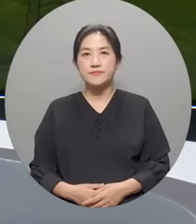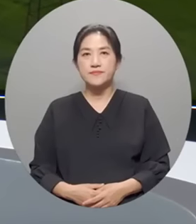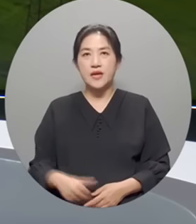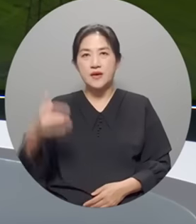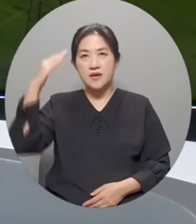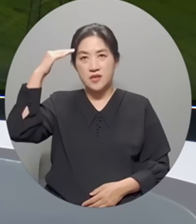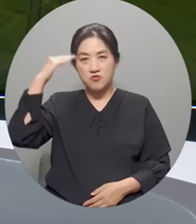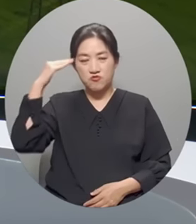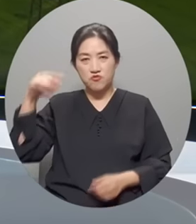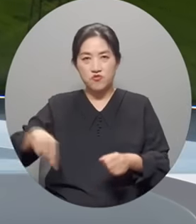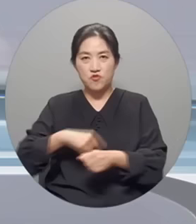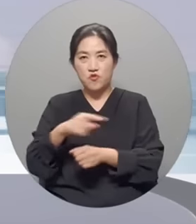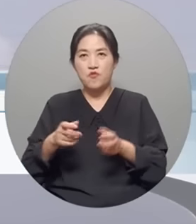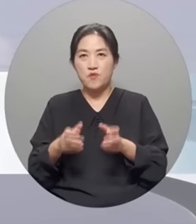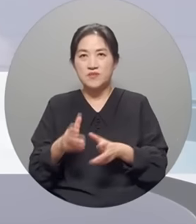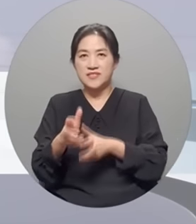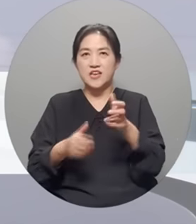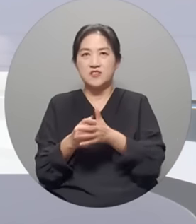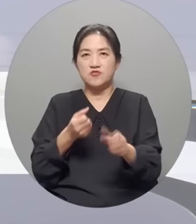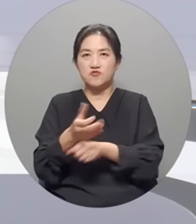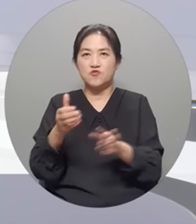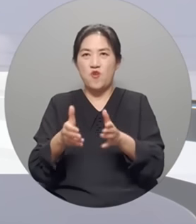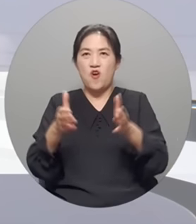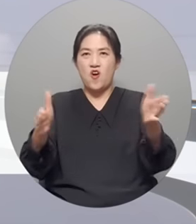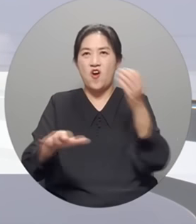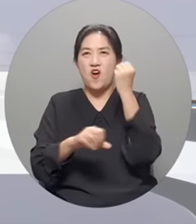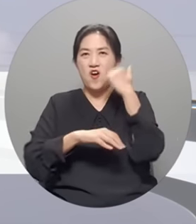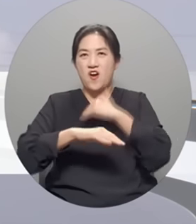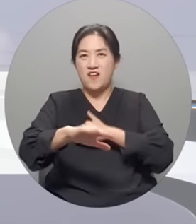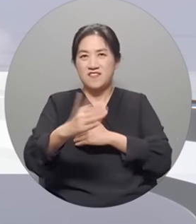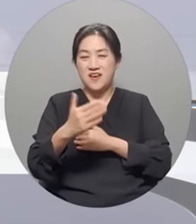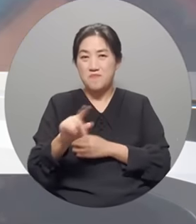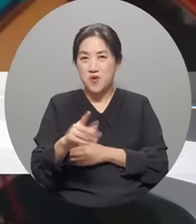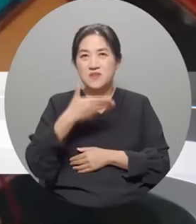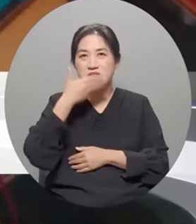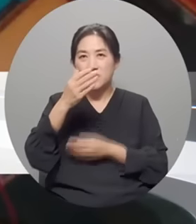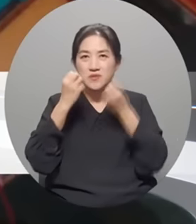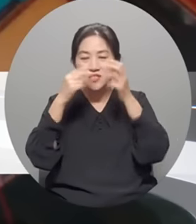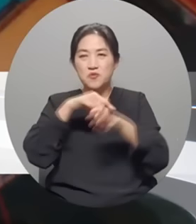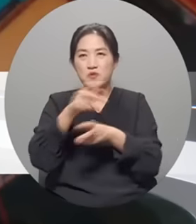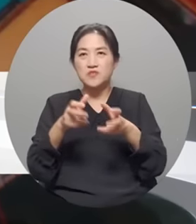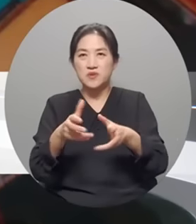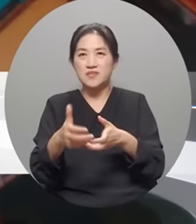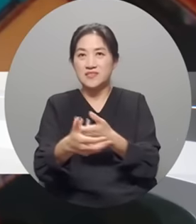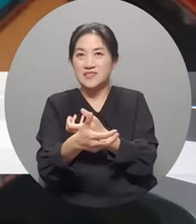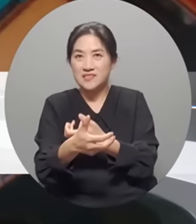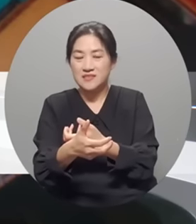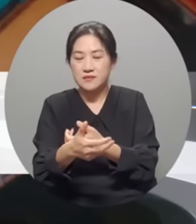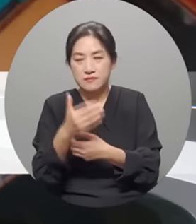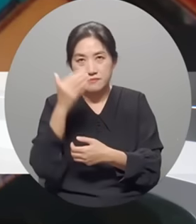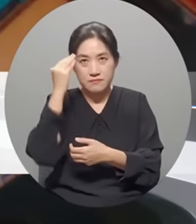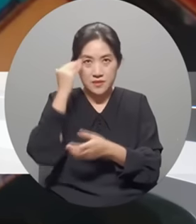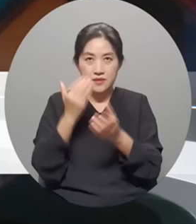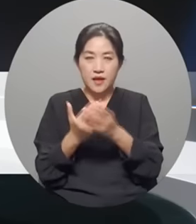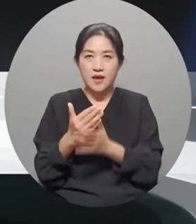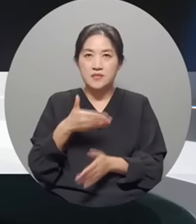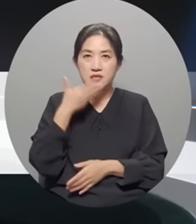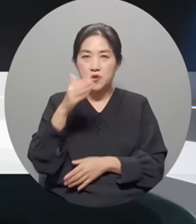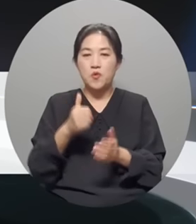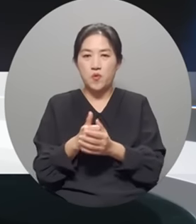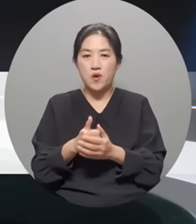우리 원전 산업 수출길 확대의 발판이라는 체코 신규 원전 사업에 걸림돌이 나타났습니다. 체코